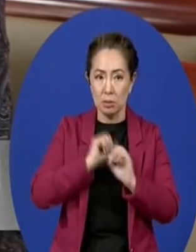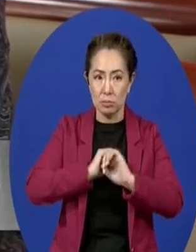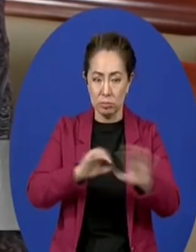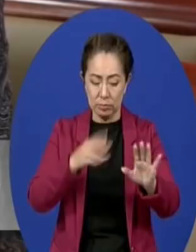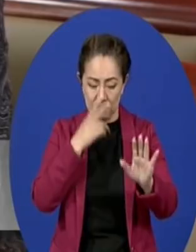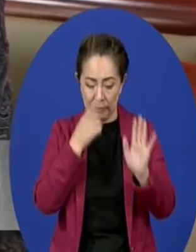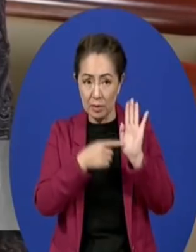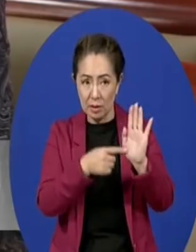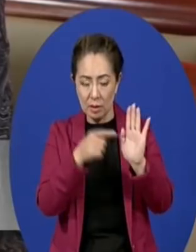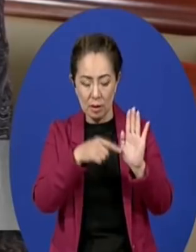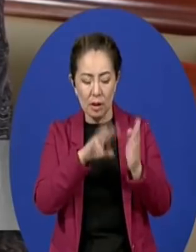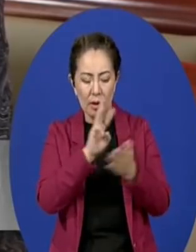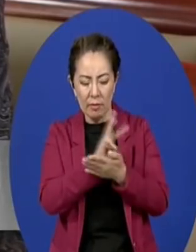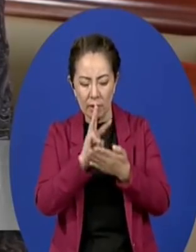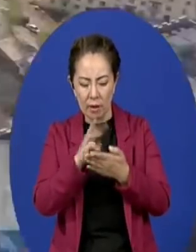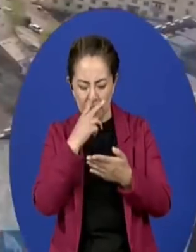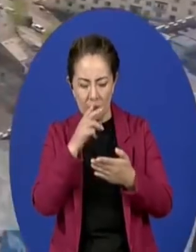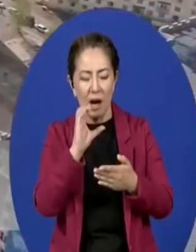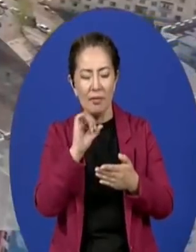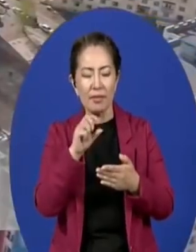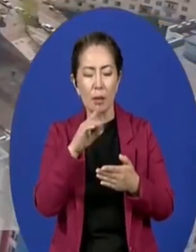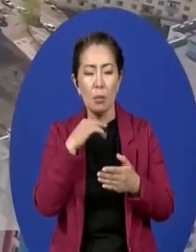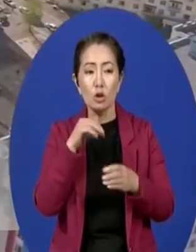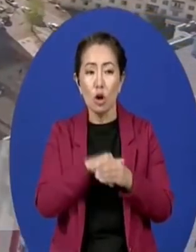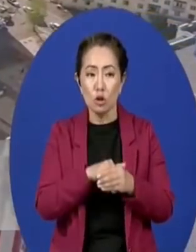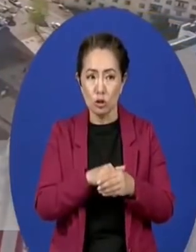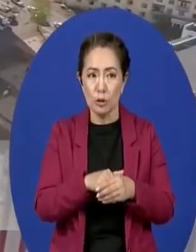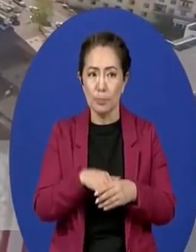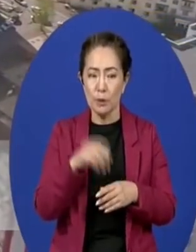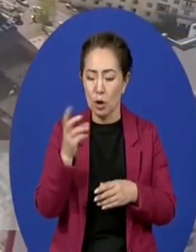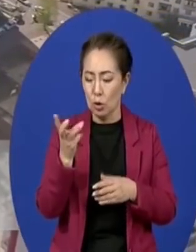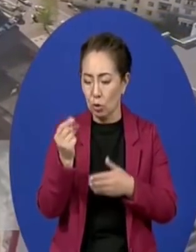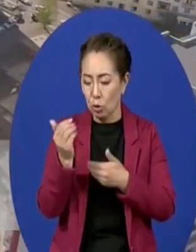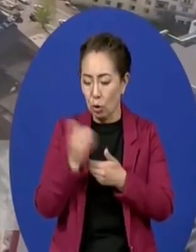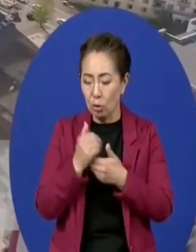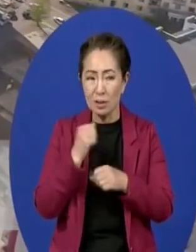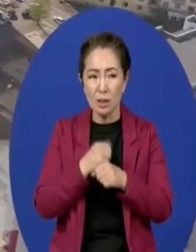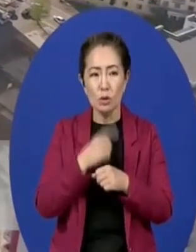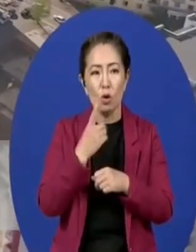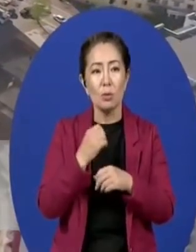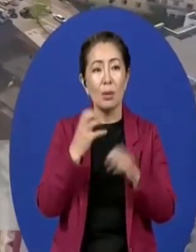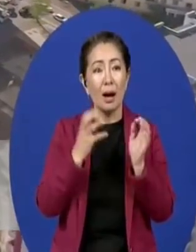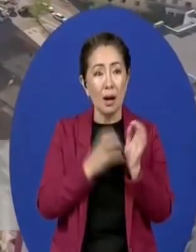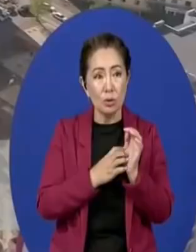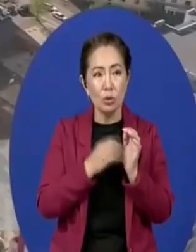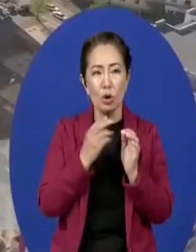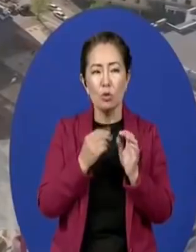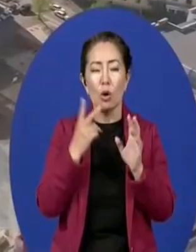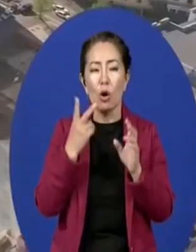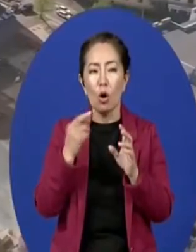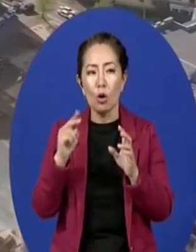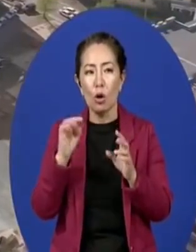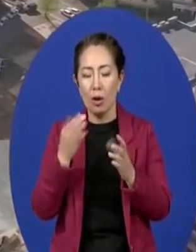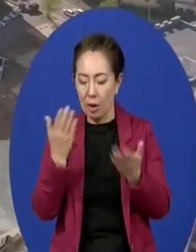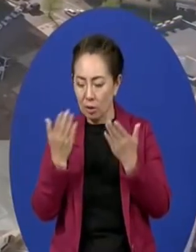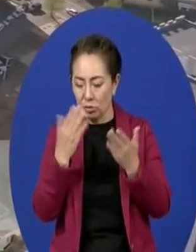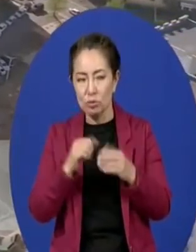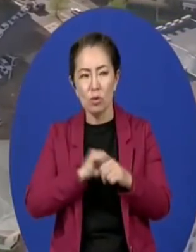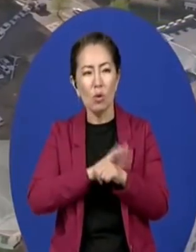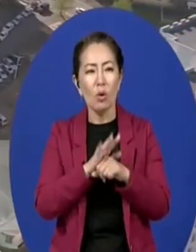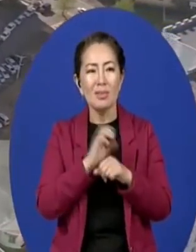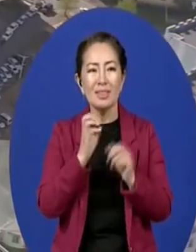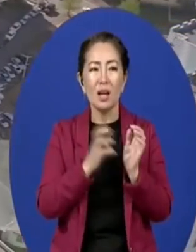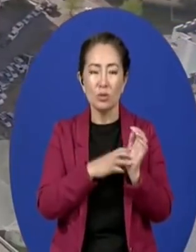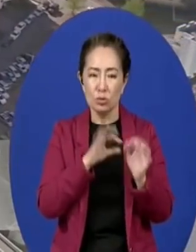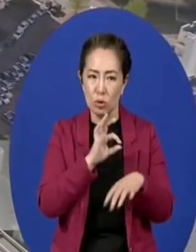автомат системээр ороод байгаа. Энэ оны хөрөнгө оруулалтын ажлыг 2019-2020 онуудтай харьцуулахад COVID-19 цар